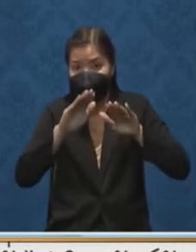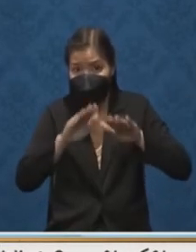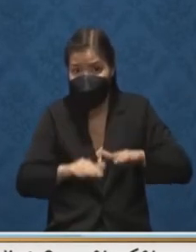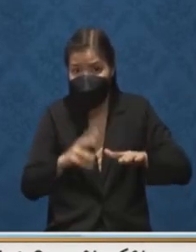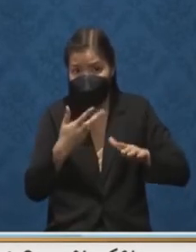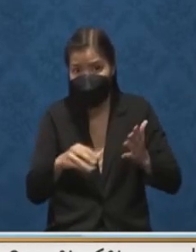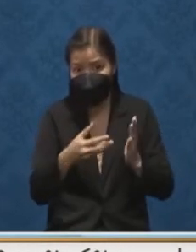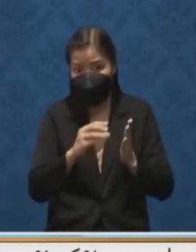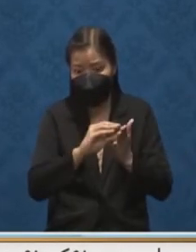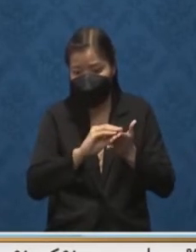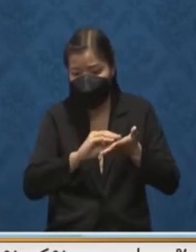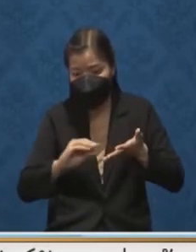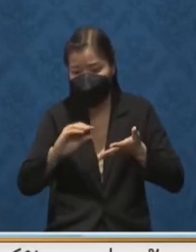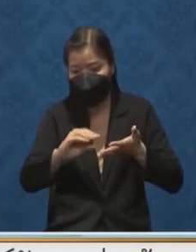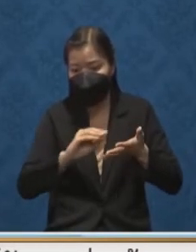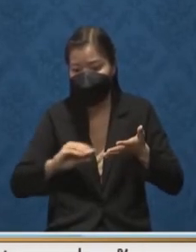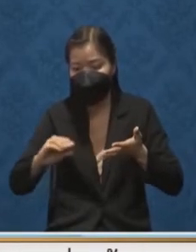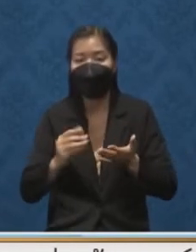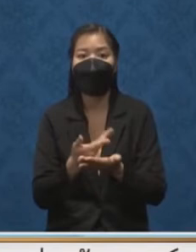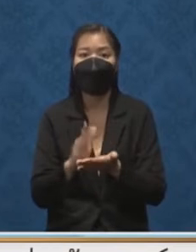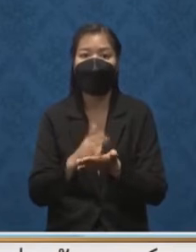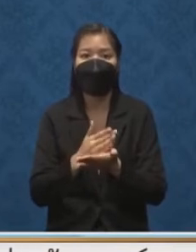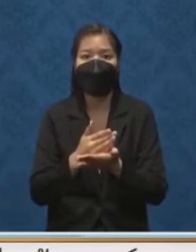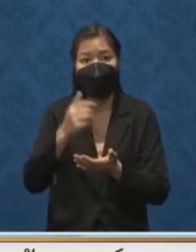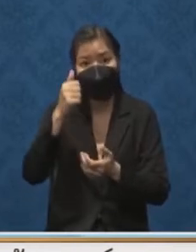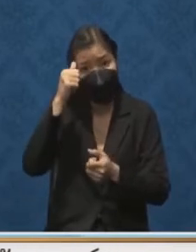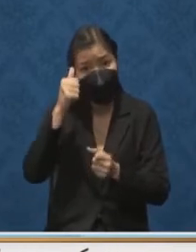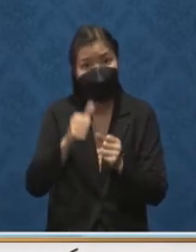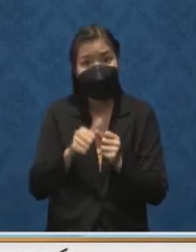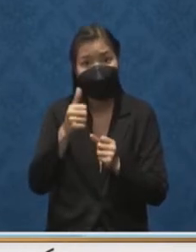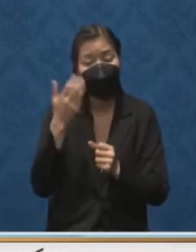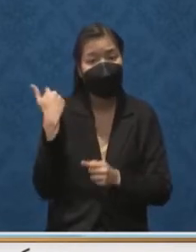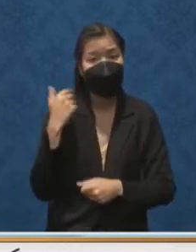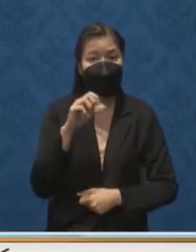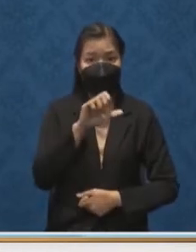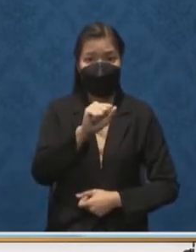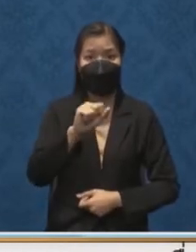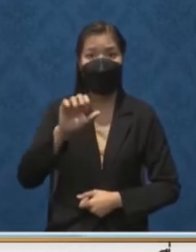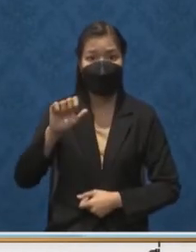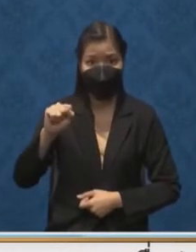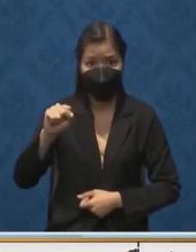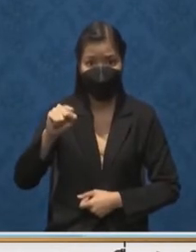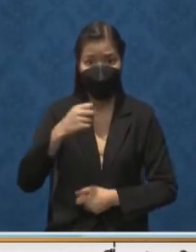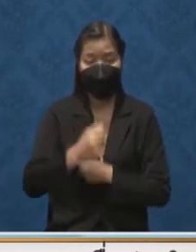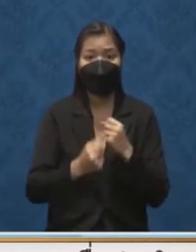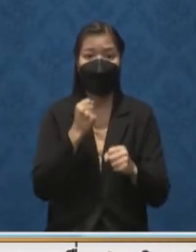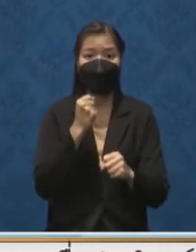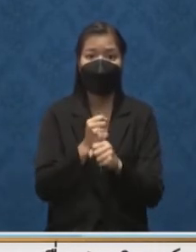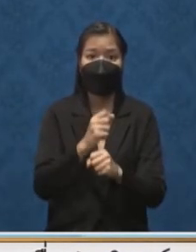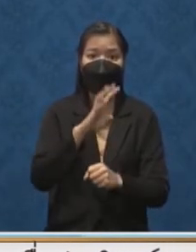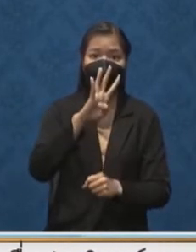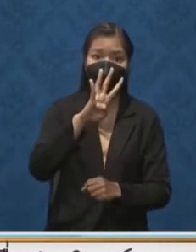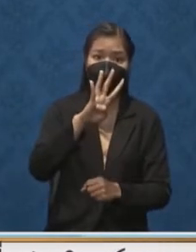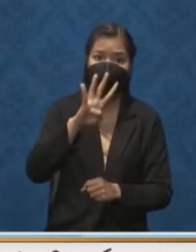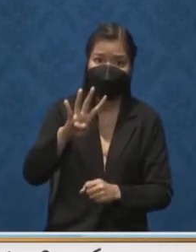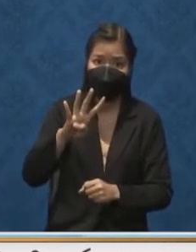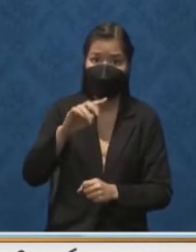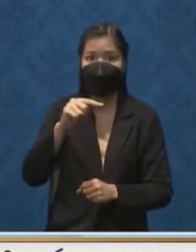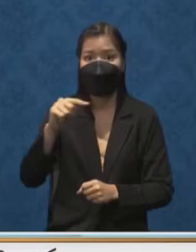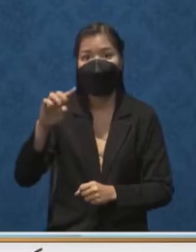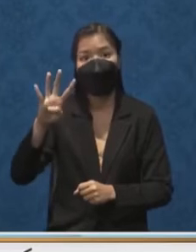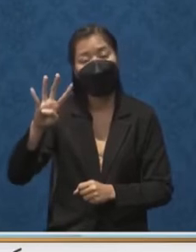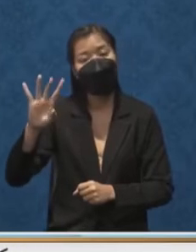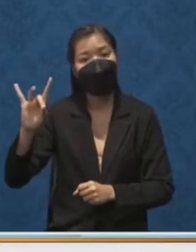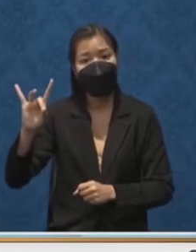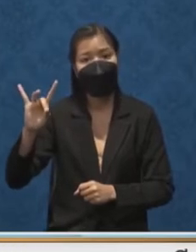ะถ้าทำประทานจำได้ในยคทเราเป็สอสอสมัยก่อนหน้านี้ต้แต่ปี 4-4-4-8 อะไรกแล้ว